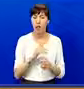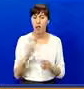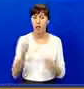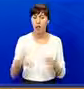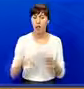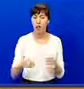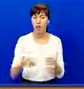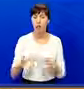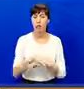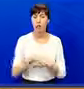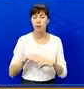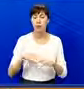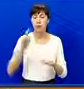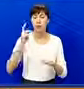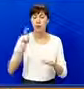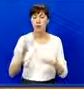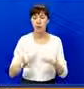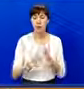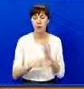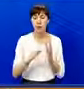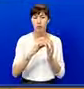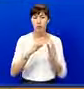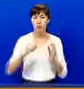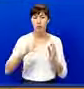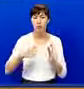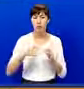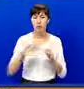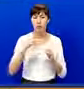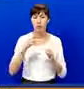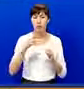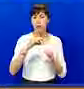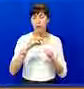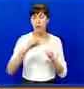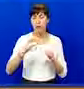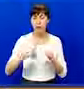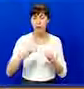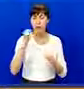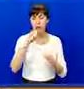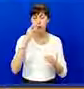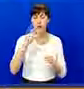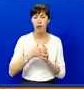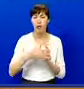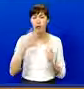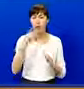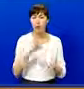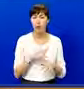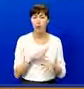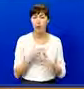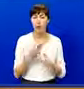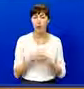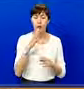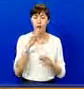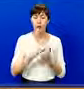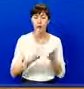жергілікті базарда әлдебіреудің құны 60 мың теңге тұратын Samsung маркалы ұялы телефонын ұрлап кеткенін айтып шағымданады. Дәл осындай